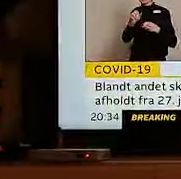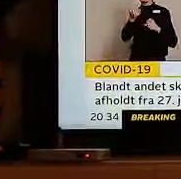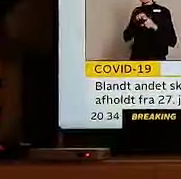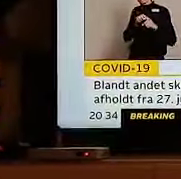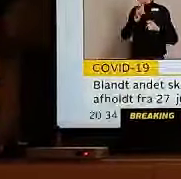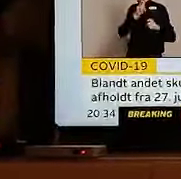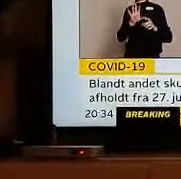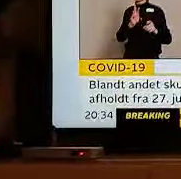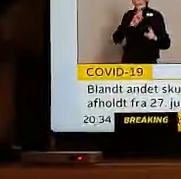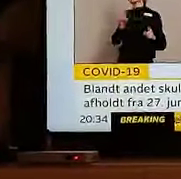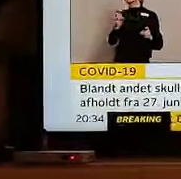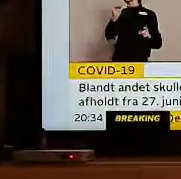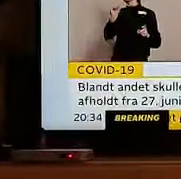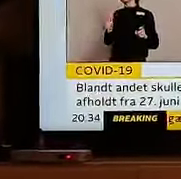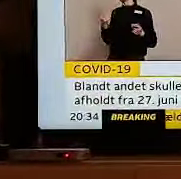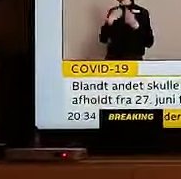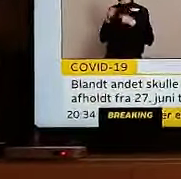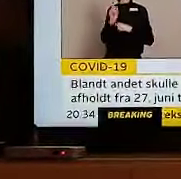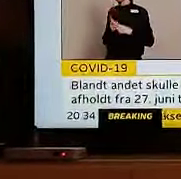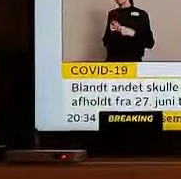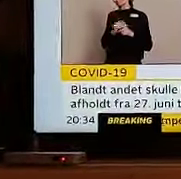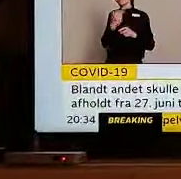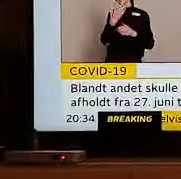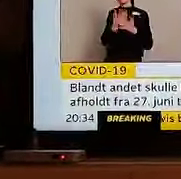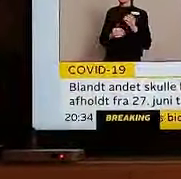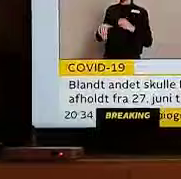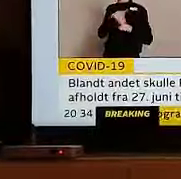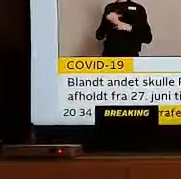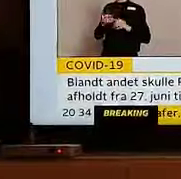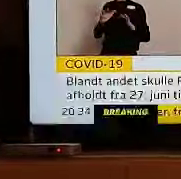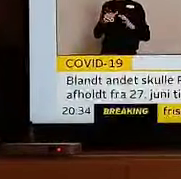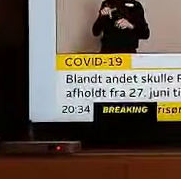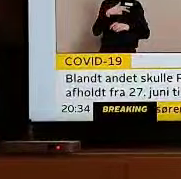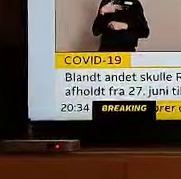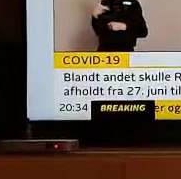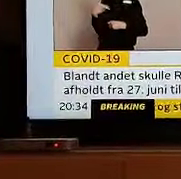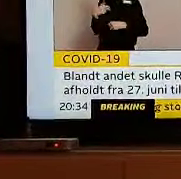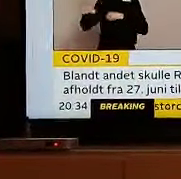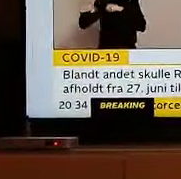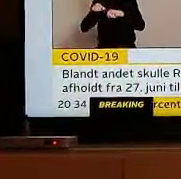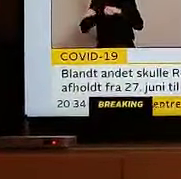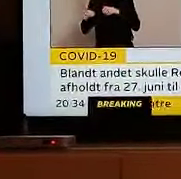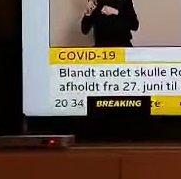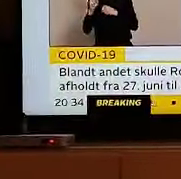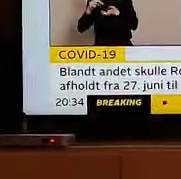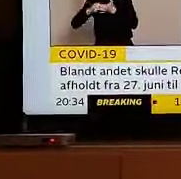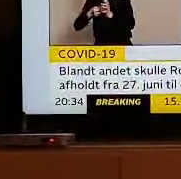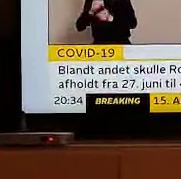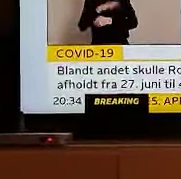بالنظافة والمحافظة على أجسادهم كالكبار؟ نعم، هذا يعني أمر